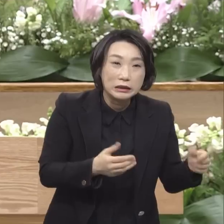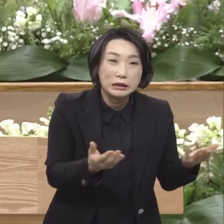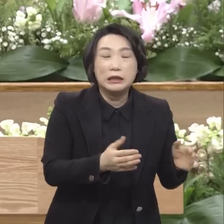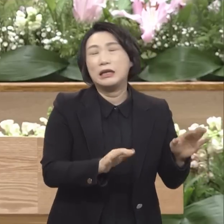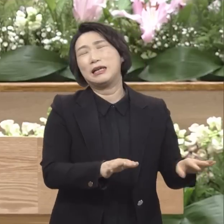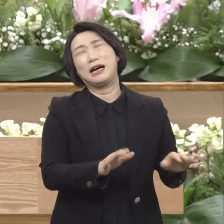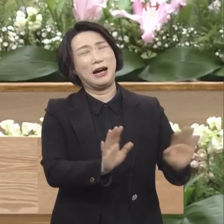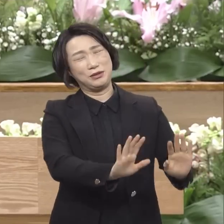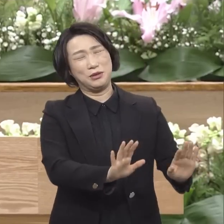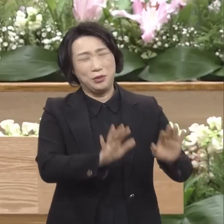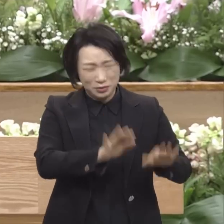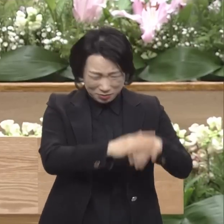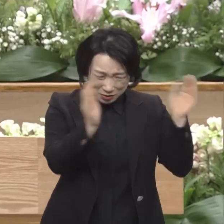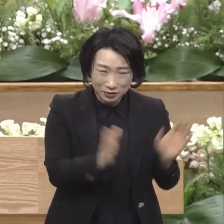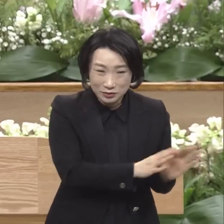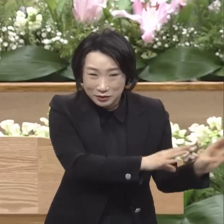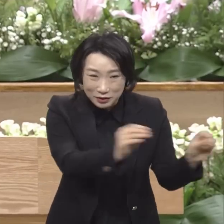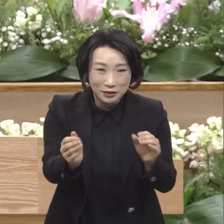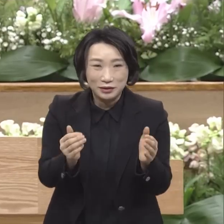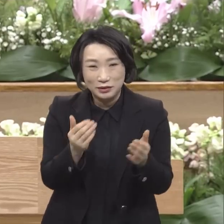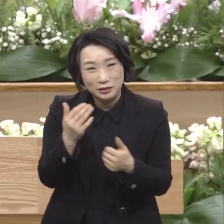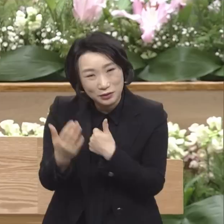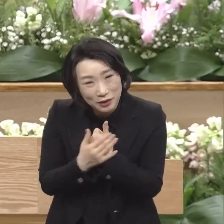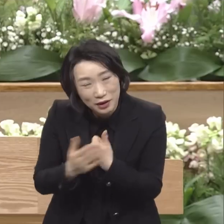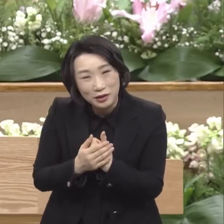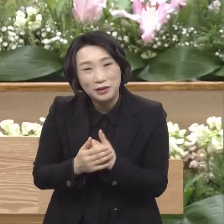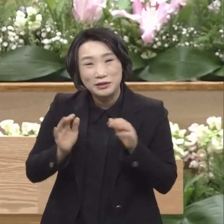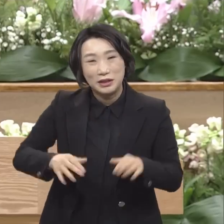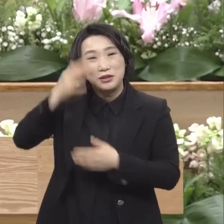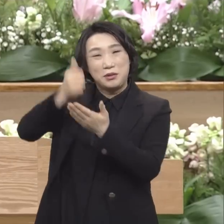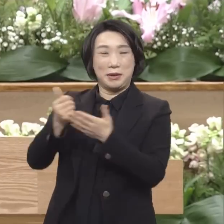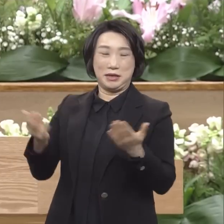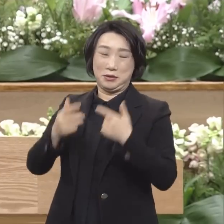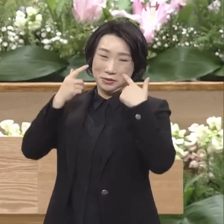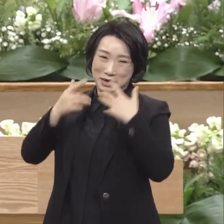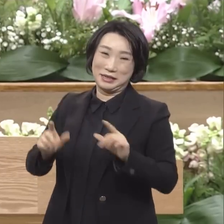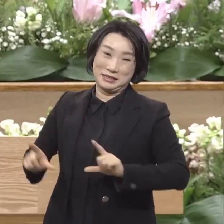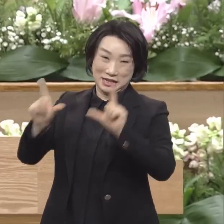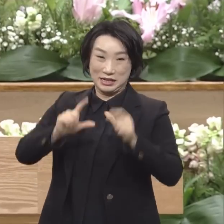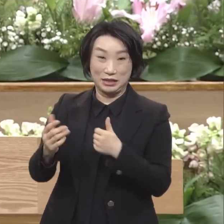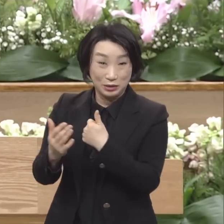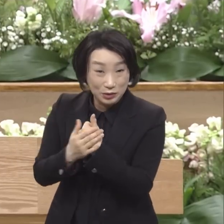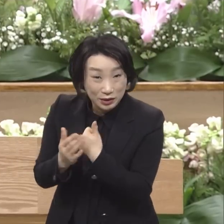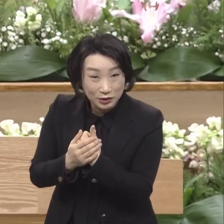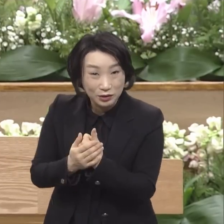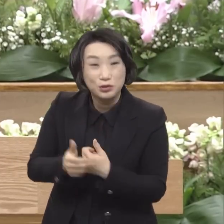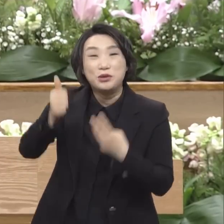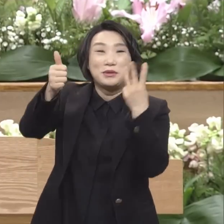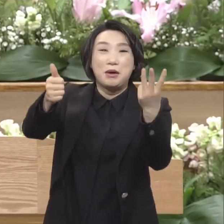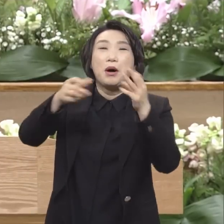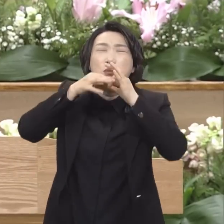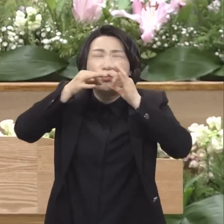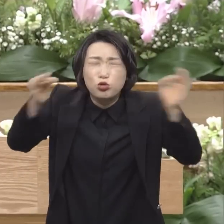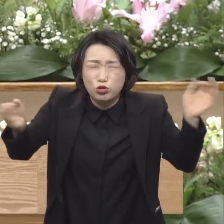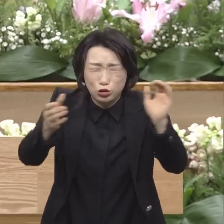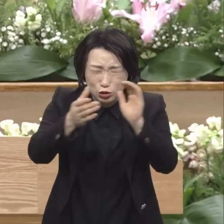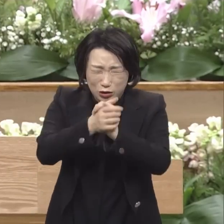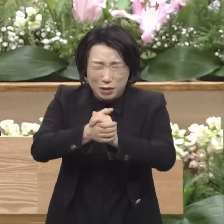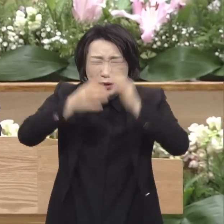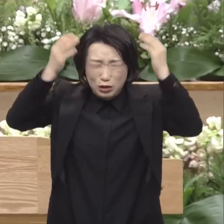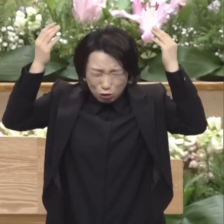일들이라 내게 오늘 뚝 부러지게 도와주시옵시고 성령의 일로 현저하게 하옵소서. 주여